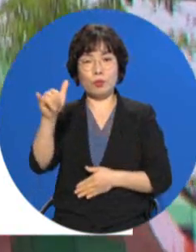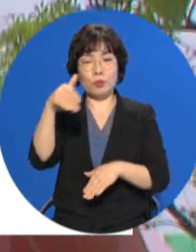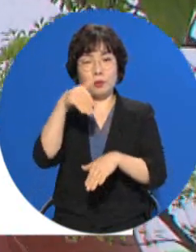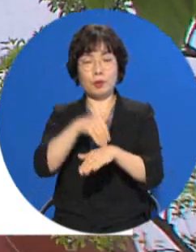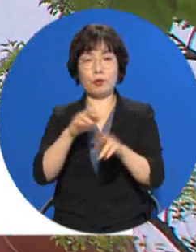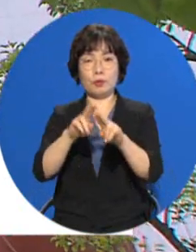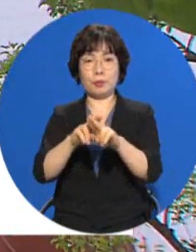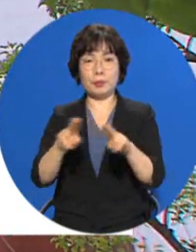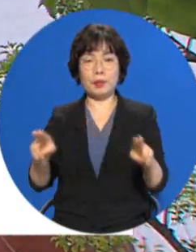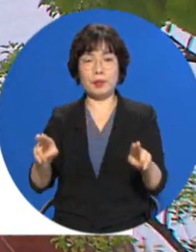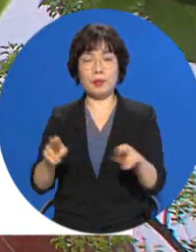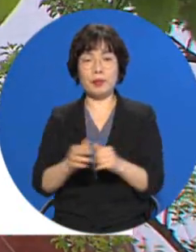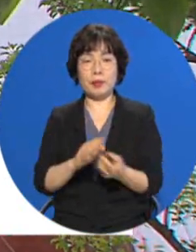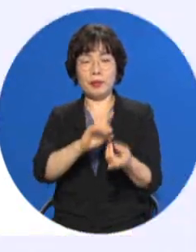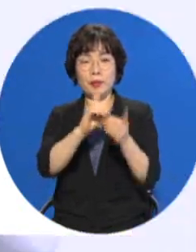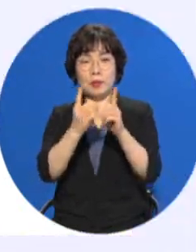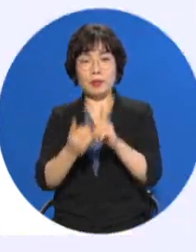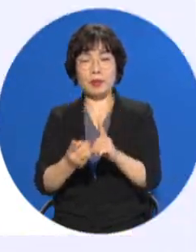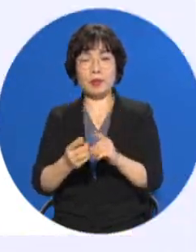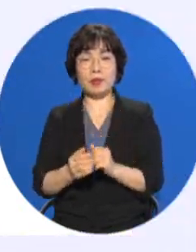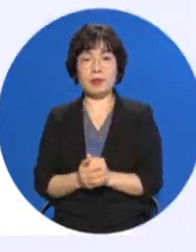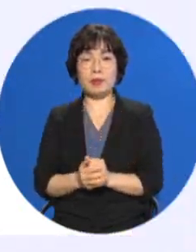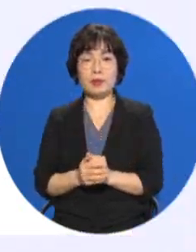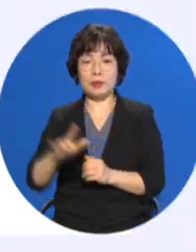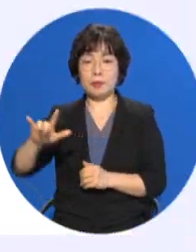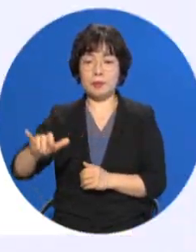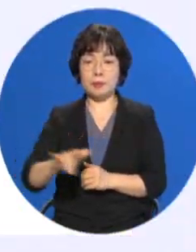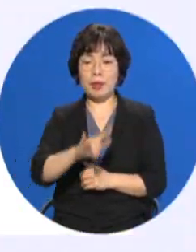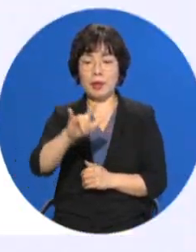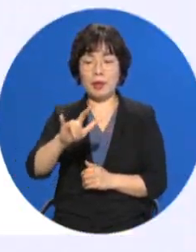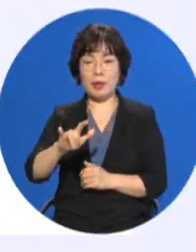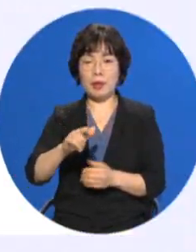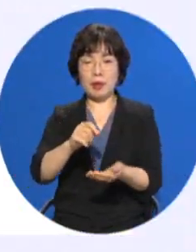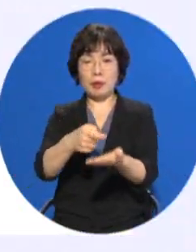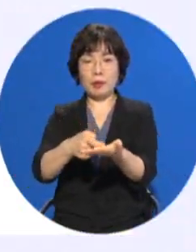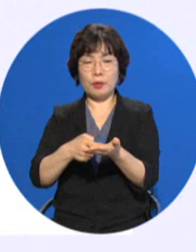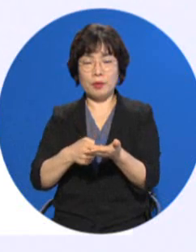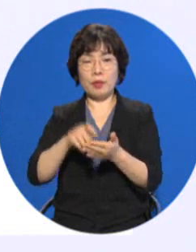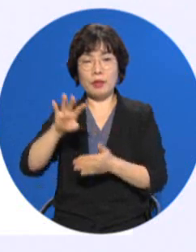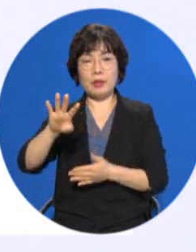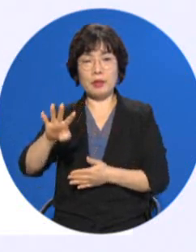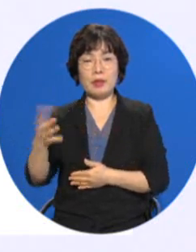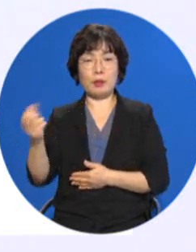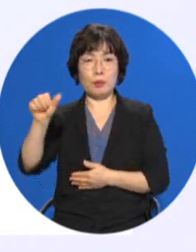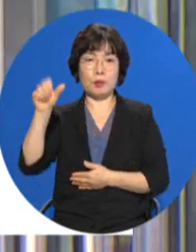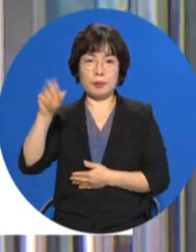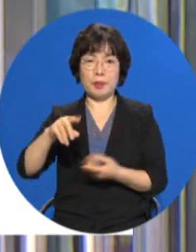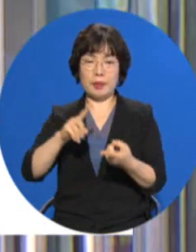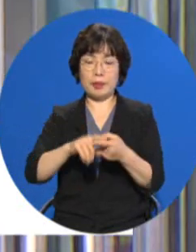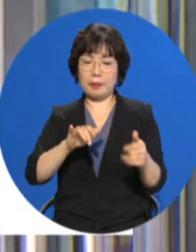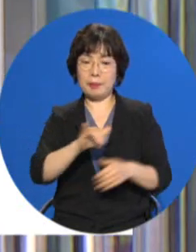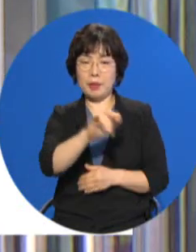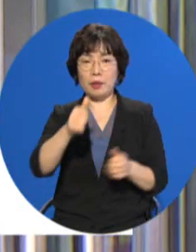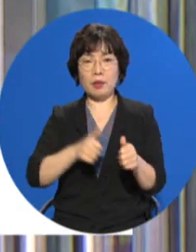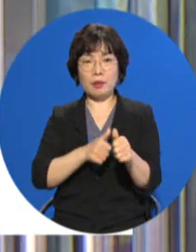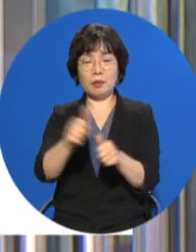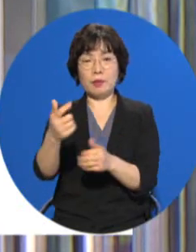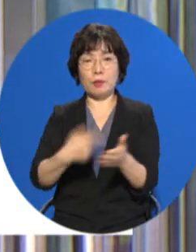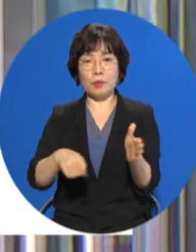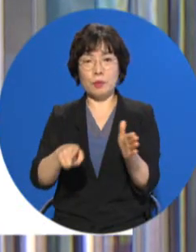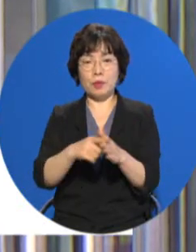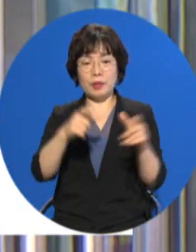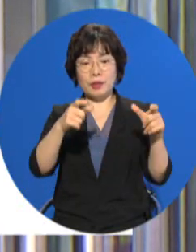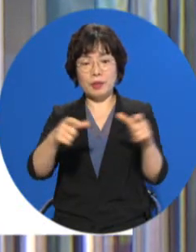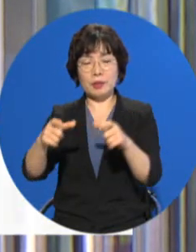취소하기로 했습니다. 이에 따라 순천시는 4억 5천만 원이 절감될 것으로 예상하고 있으며 절감된 예산은